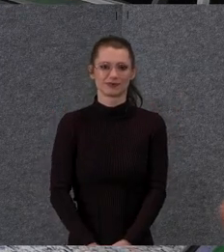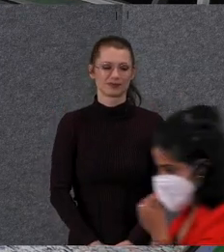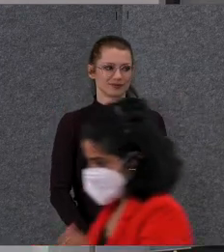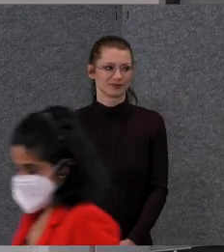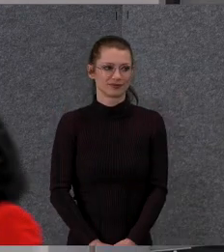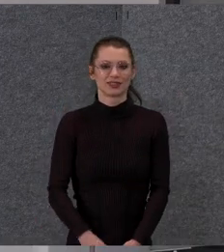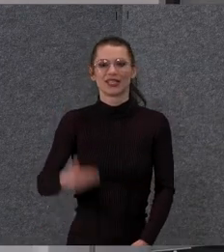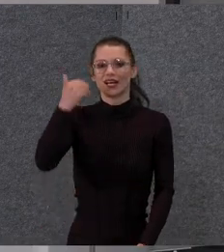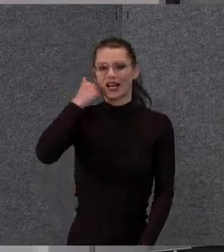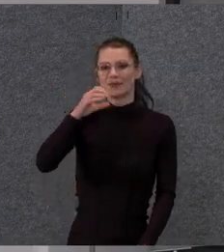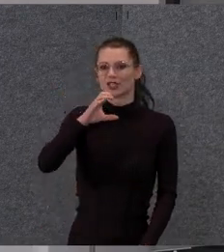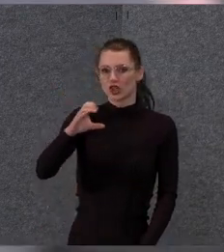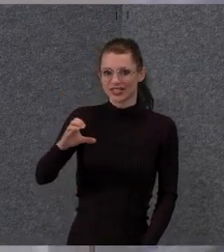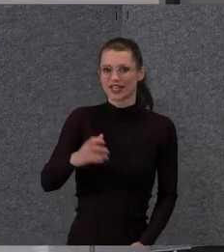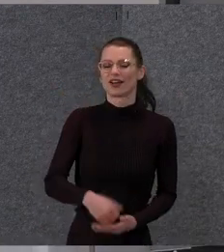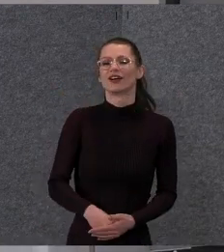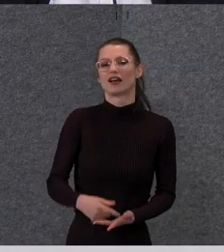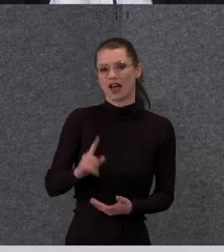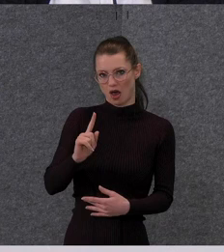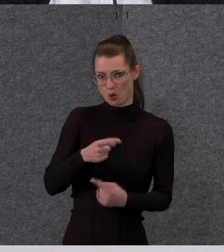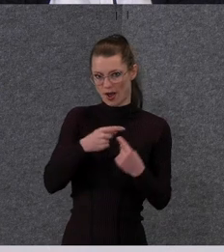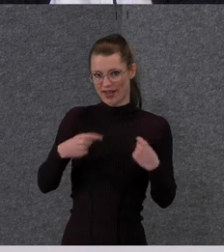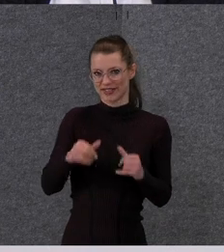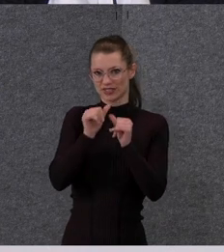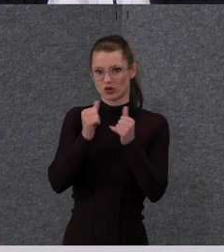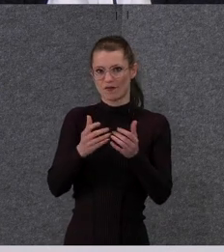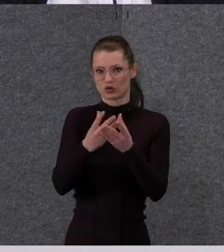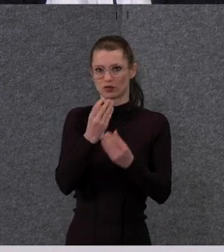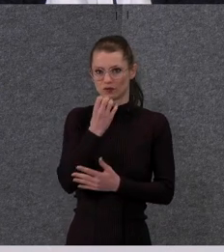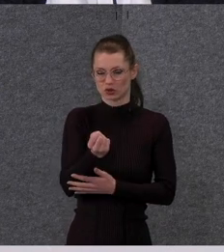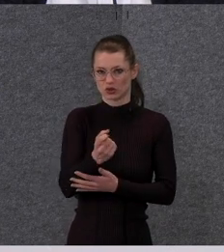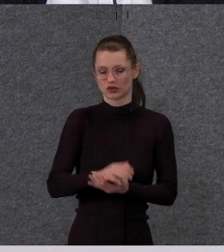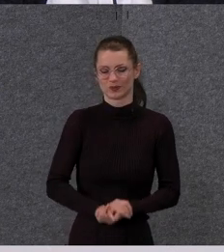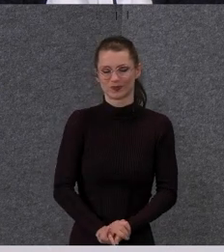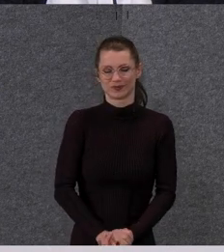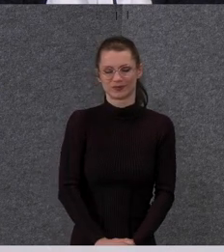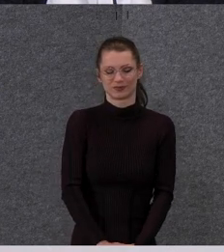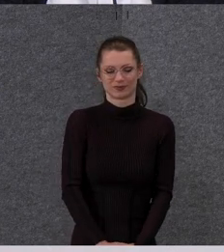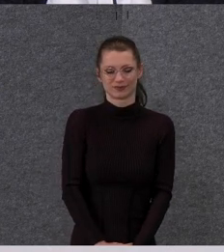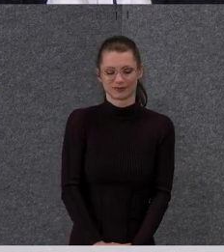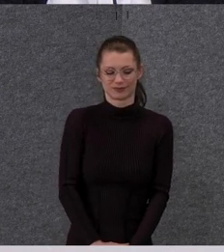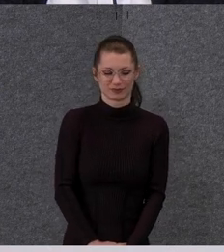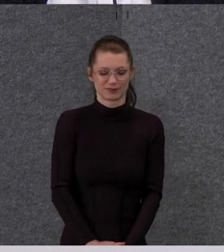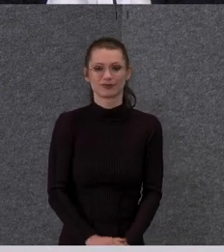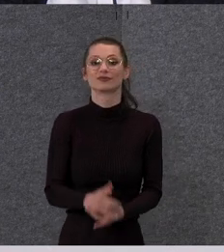Liebe Shahina, auch von unserer Seite herzlichen Glückwünsche. Und nachdem wir nun Platz